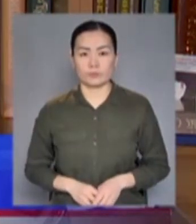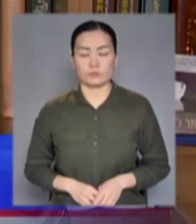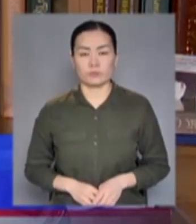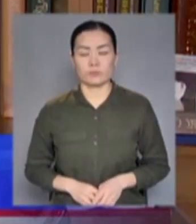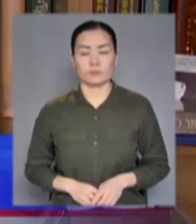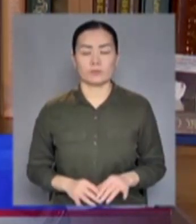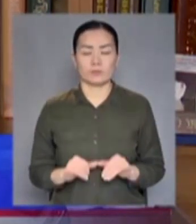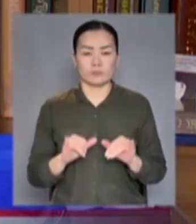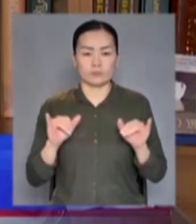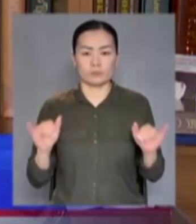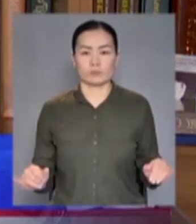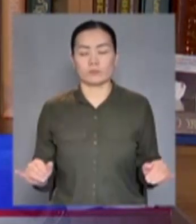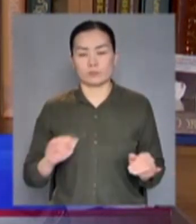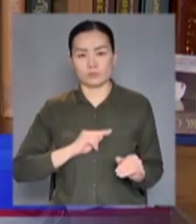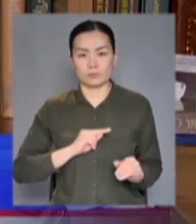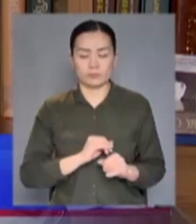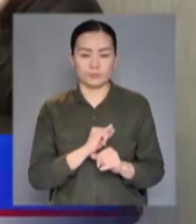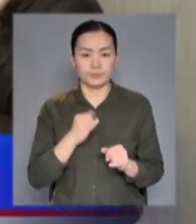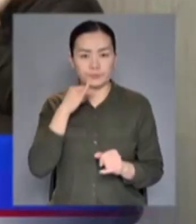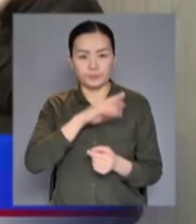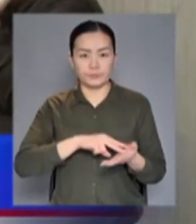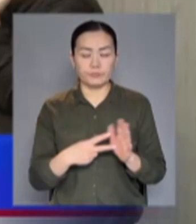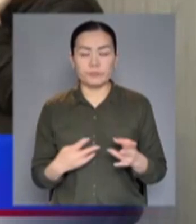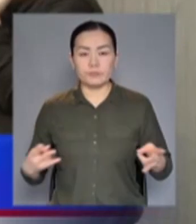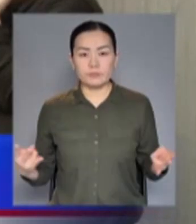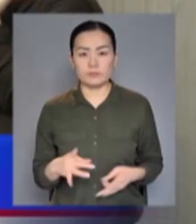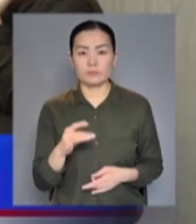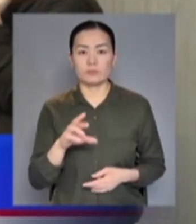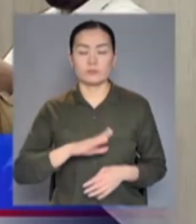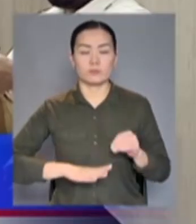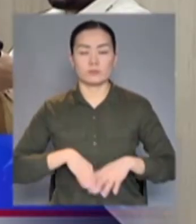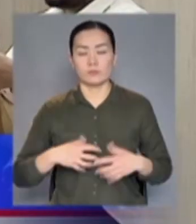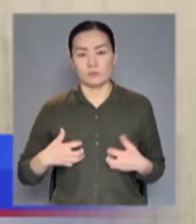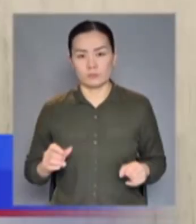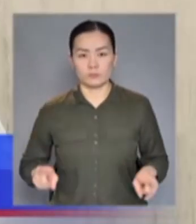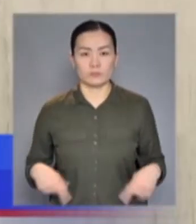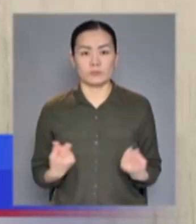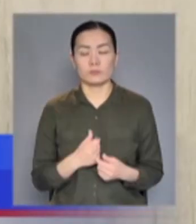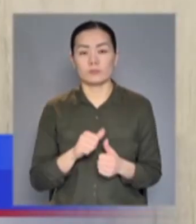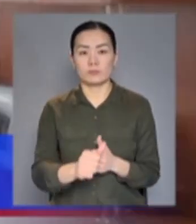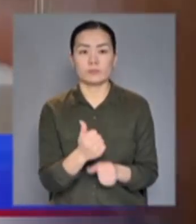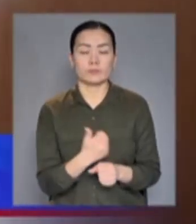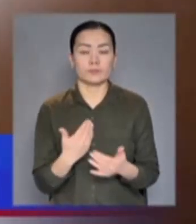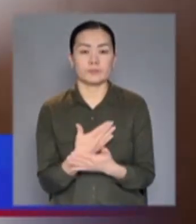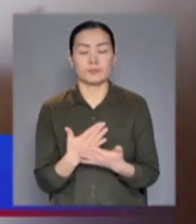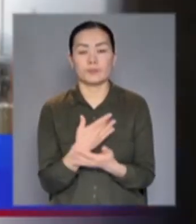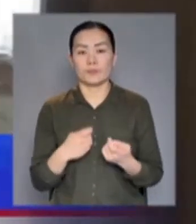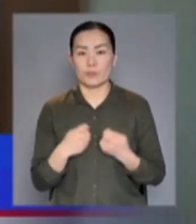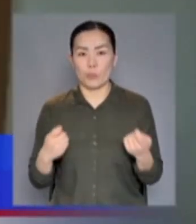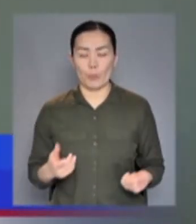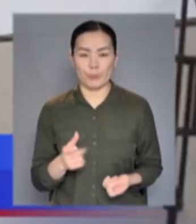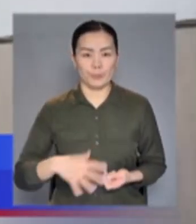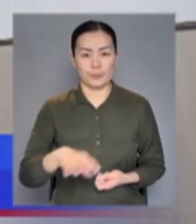кадрларын кеңейтіп, оның жұмысын кеңейту керек. Өңіріміздің радио саласында аяққа тұрып, өз алдына бөлек телехабар ретінде де